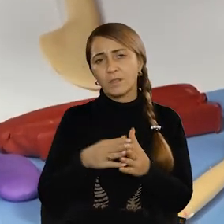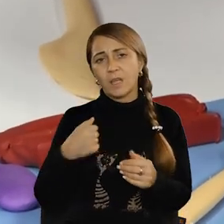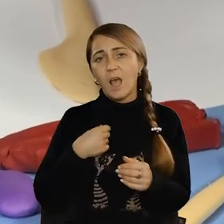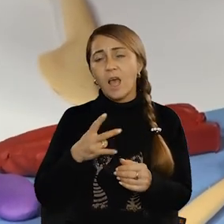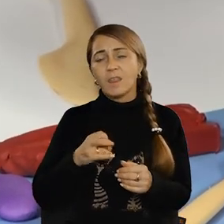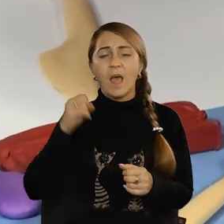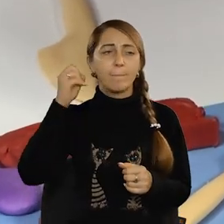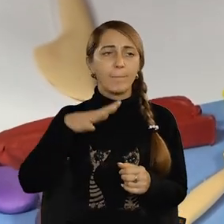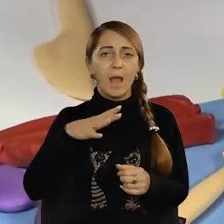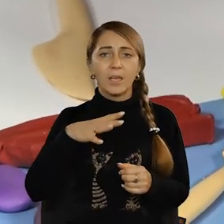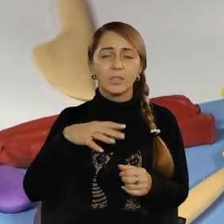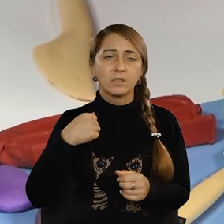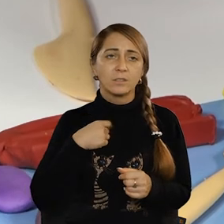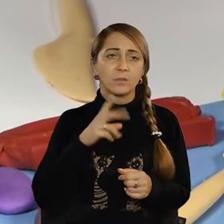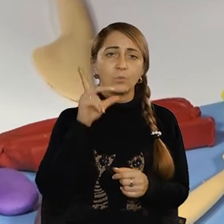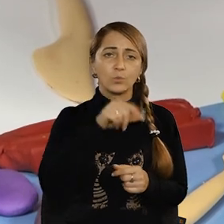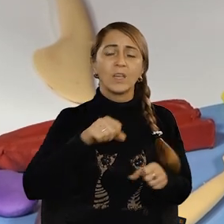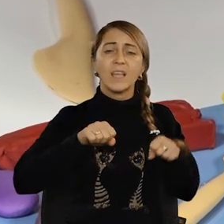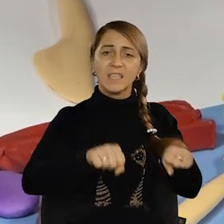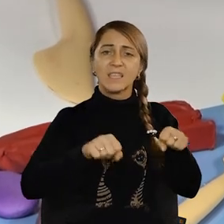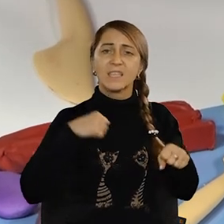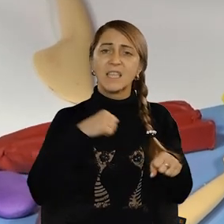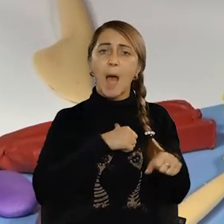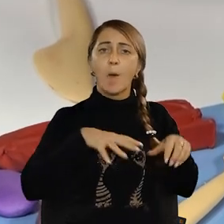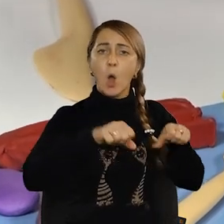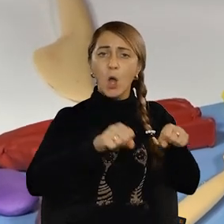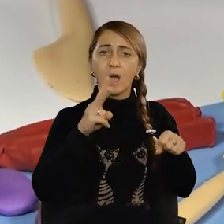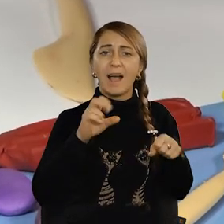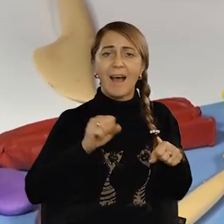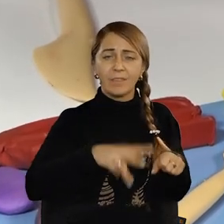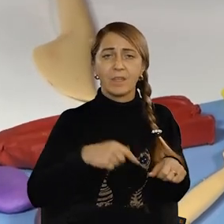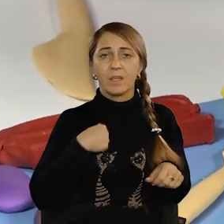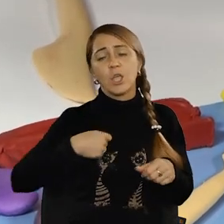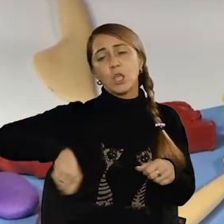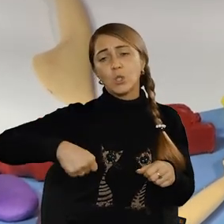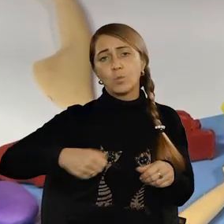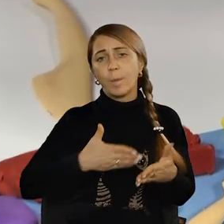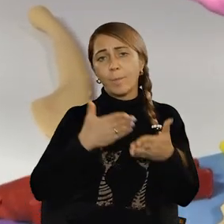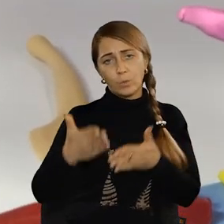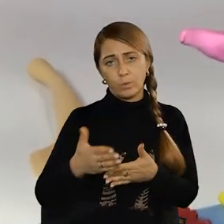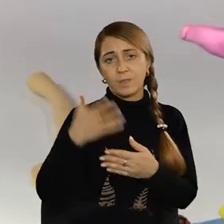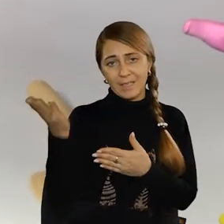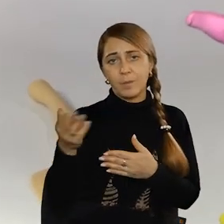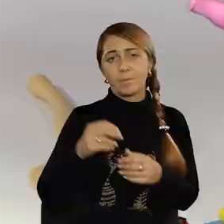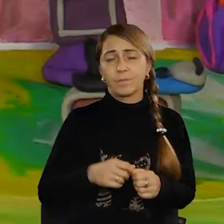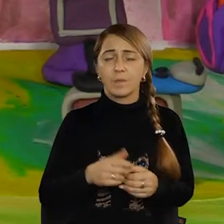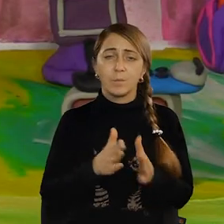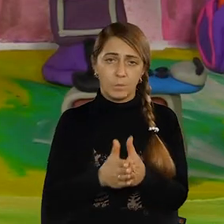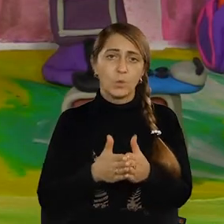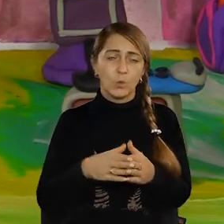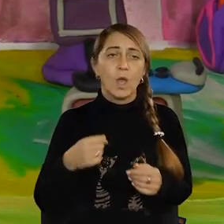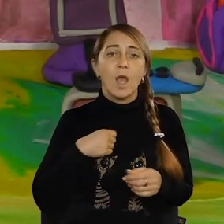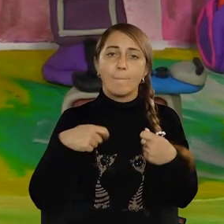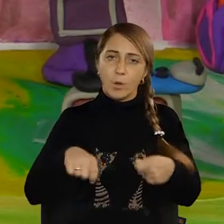вона їхатиме на самокаті, тому для цього потрібне зручне взуття. І сумку запропонуйте їй, будь ласка. Продавець